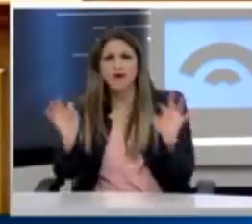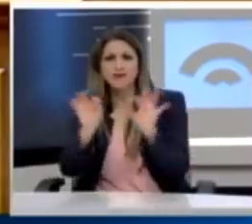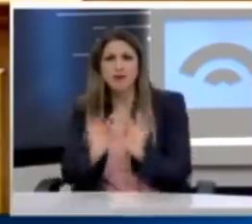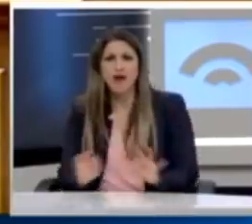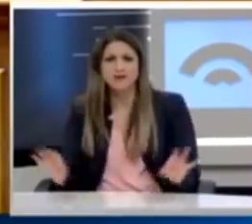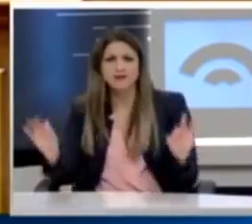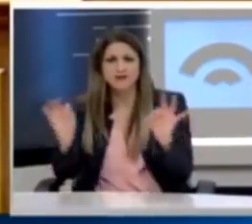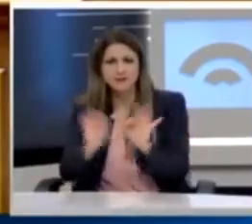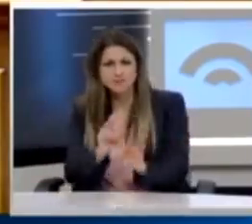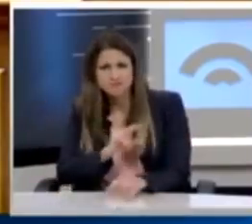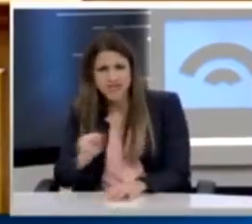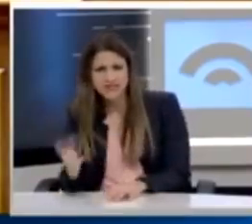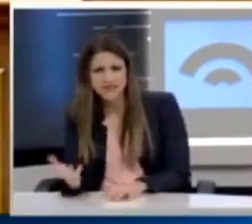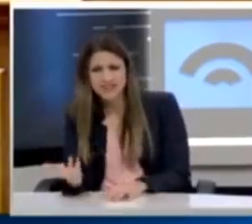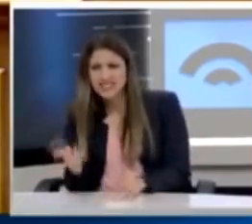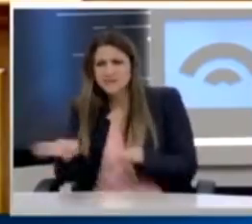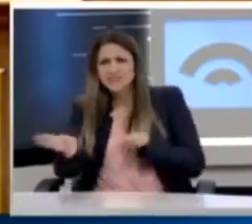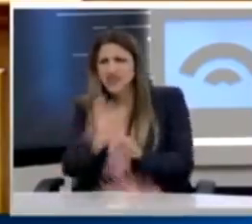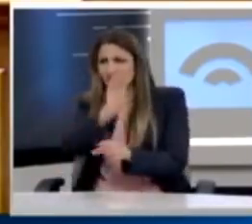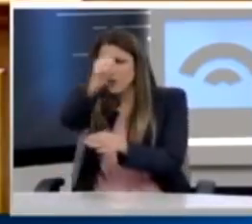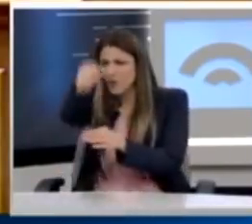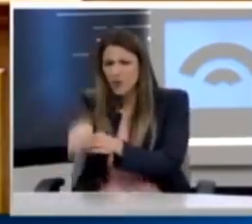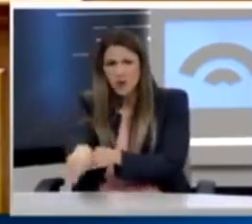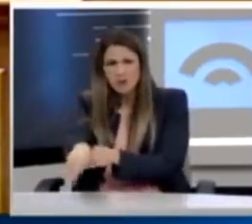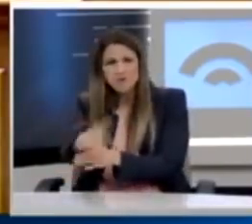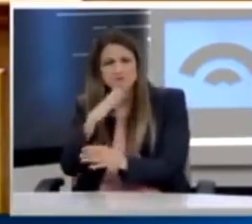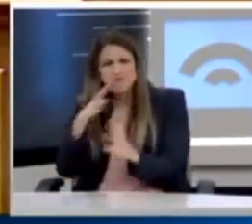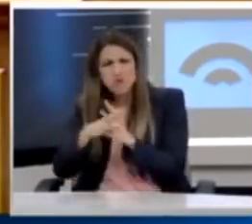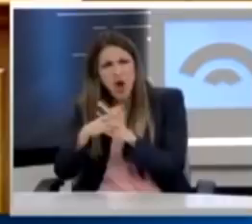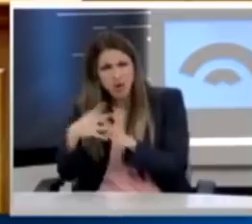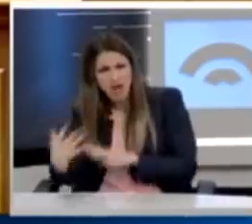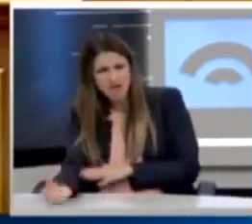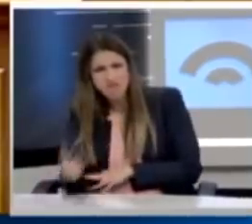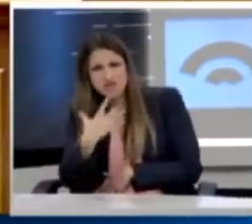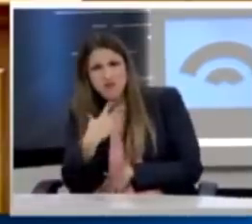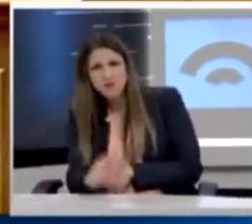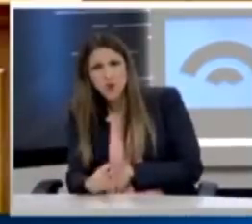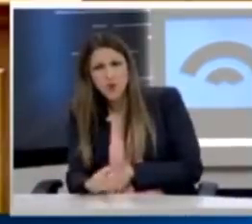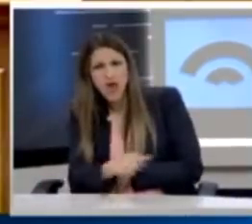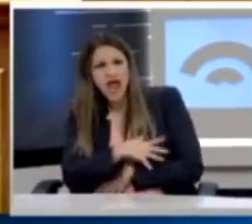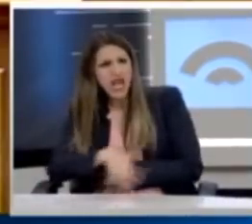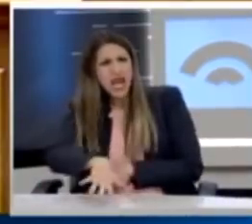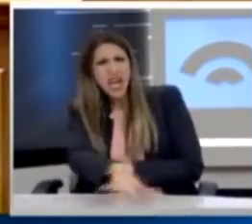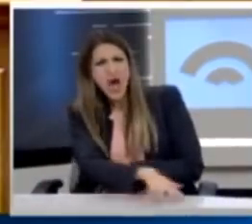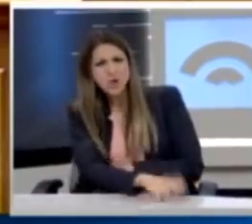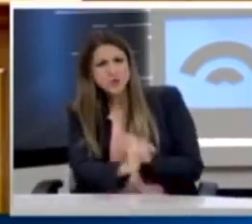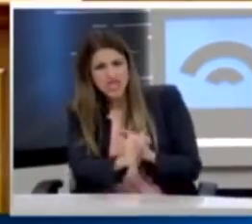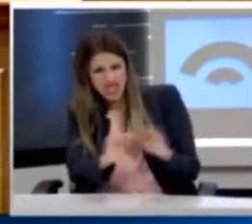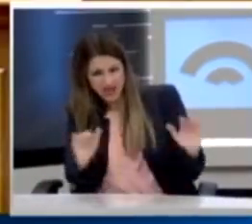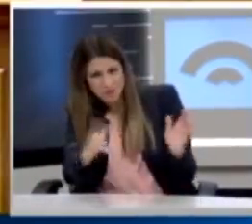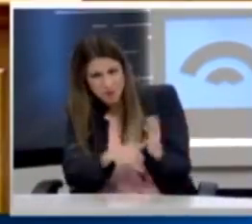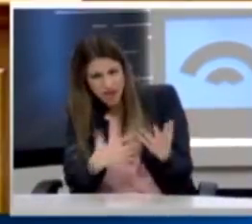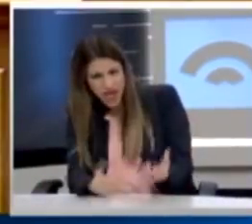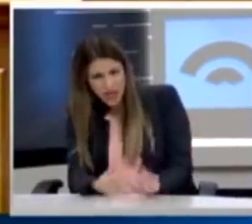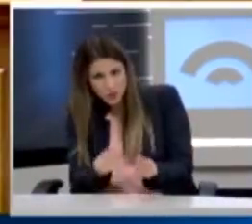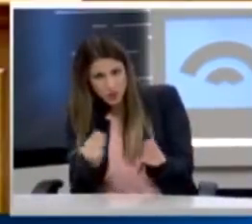μεγαλύτερη εμπλοκή σε σχεδιασμούς που μυρίζουν μπαρούτι, απειλητικούς για όλους τους λαούς της περιοχής και για τον ελληνικό